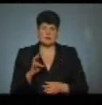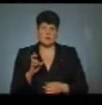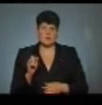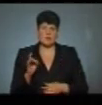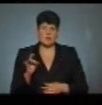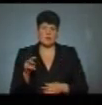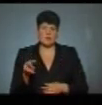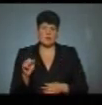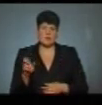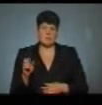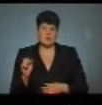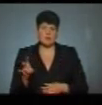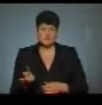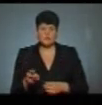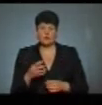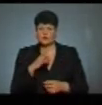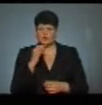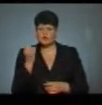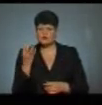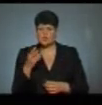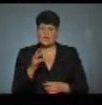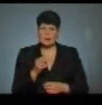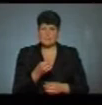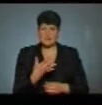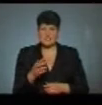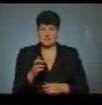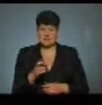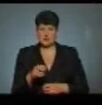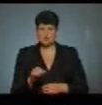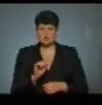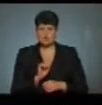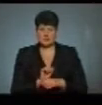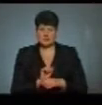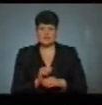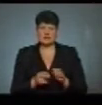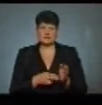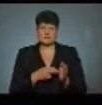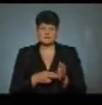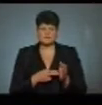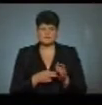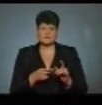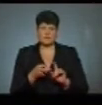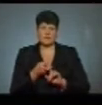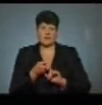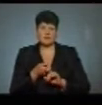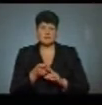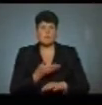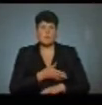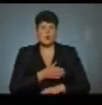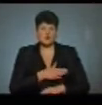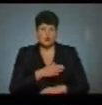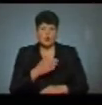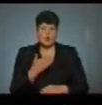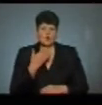Балабан. За її словами, в ніч 14 на 15 березня призупинили пасажирське залізничне сполучення з Польщею. Останні поїзди